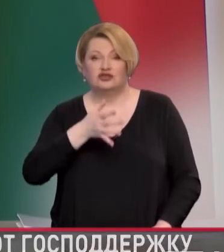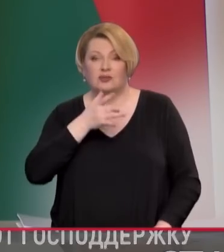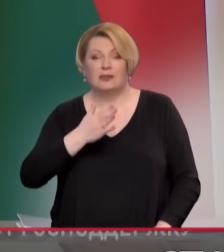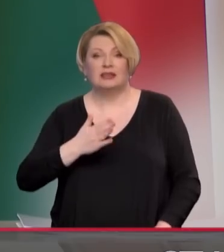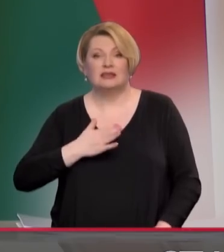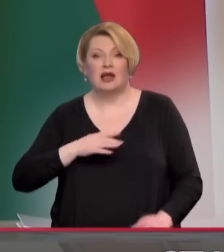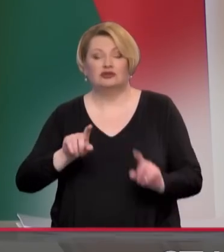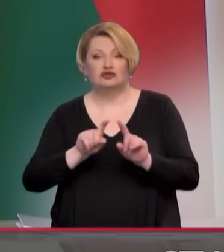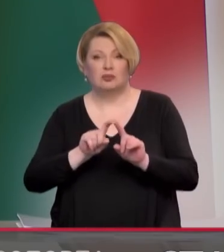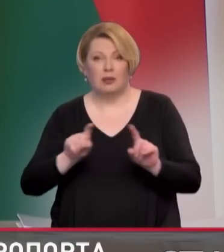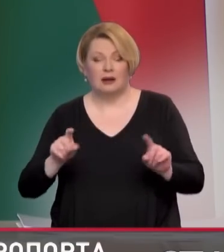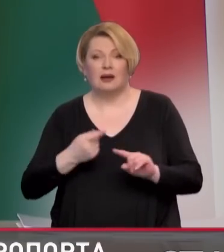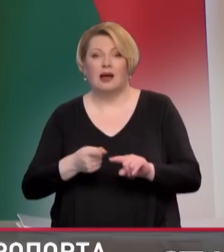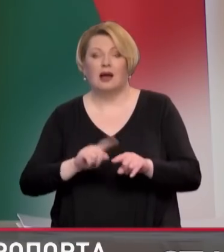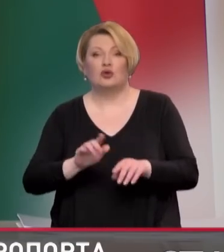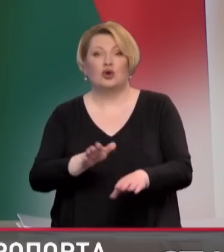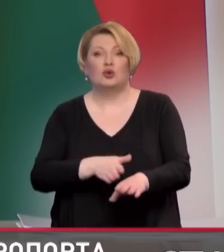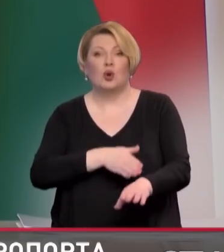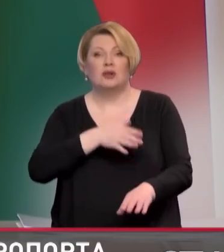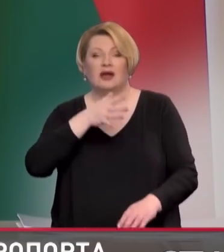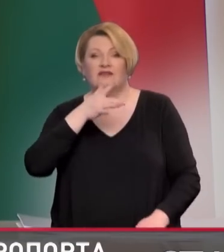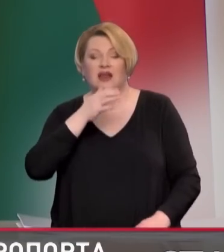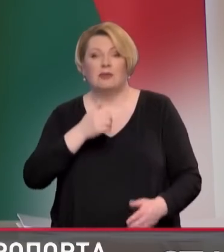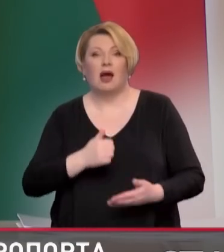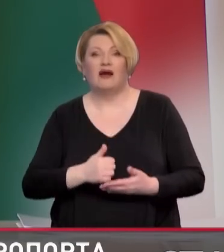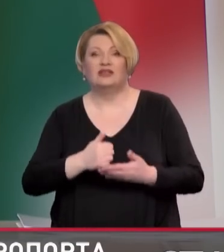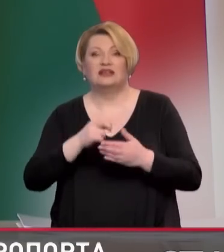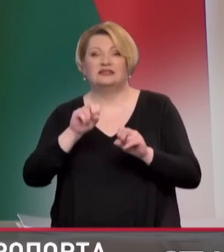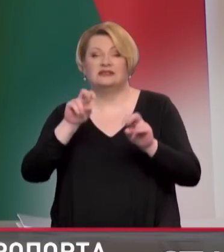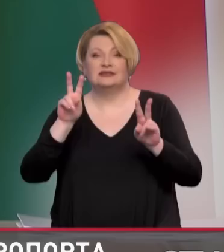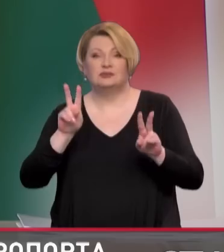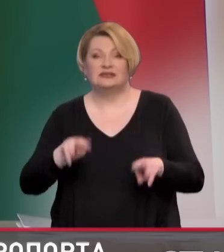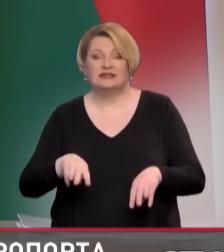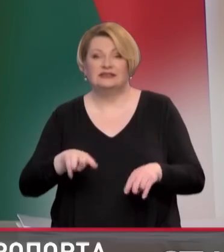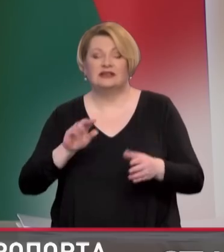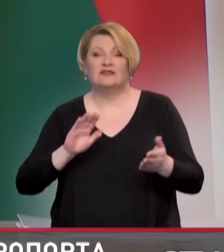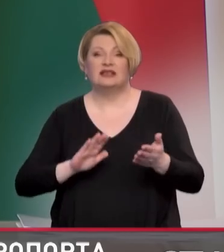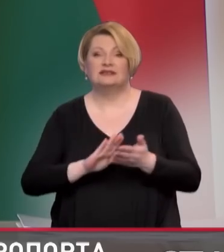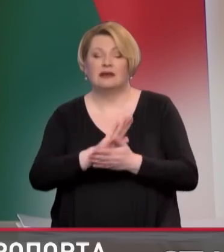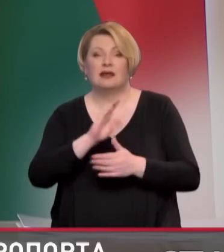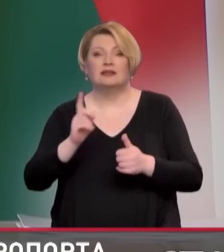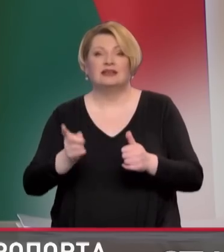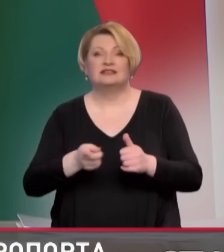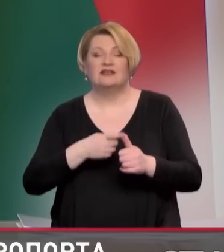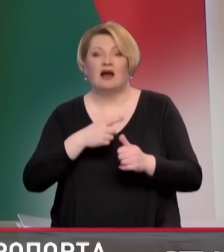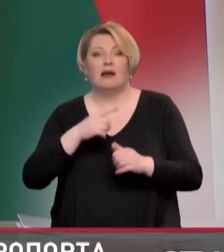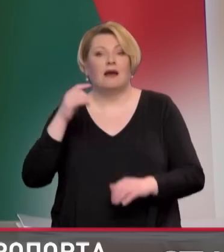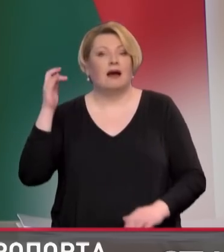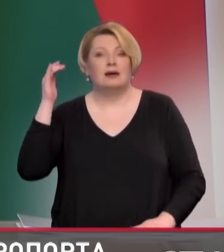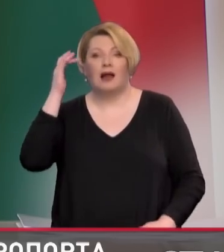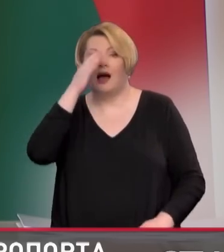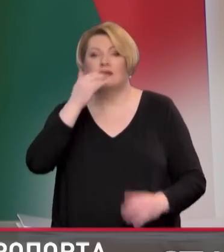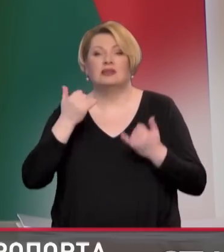парк, который долгое время авторитетные специализированные издания называли раем